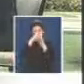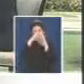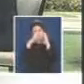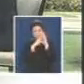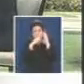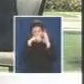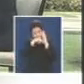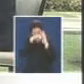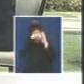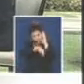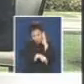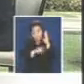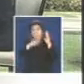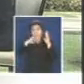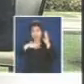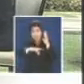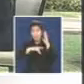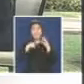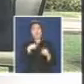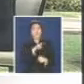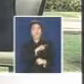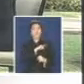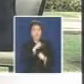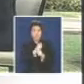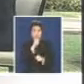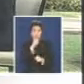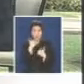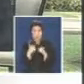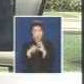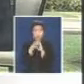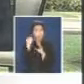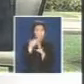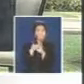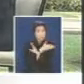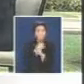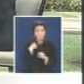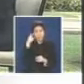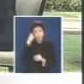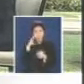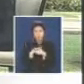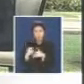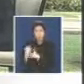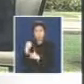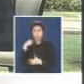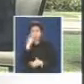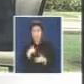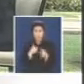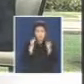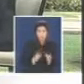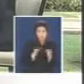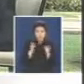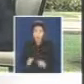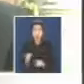น้ำลงสู่ทะเลค่ะอันนี้คือวัตถุประสงค์ของชุดนี้เลยเพราะที่ผ่านมานั้นทุกคนก็ยังในเรื่องของอำนาจบริหารเนี่ยก็ยังมีแต่ละส่วน